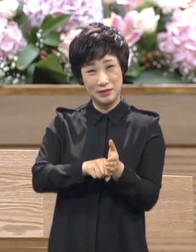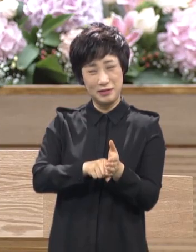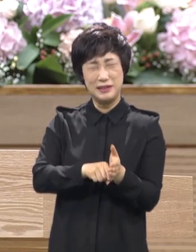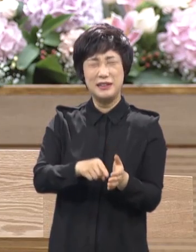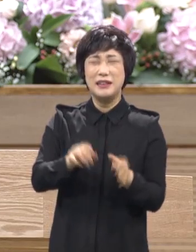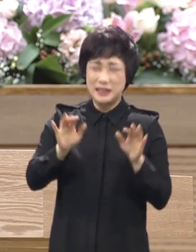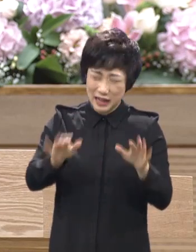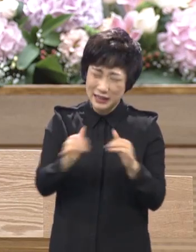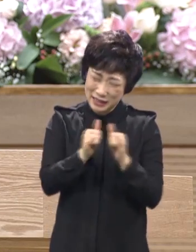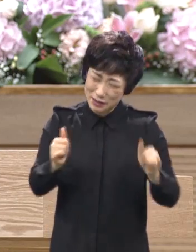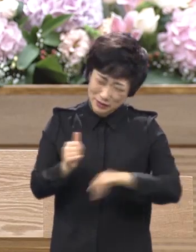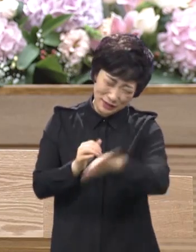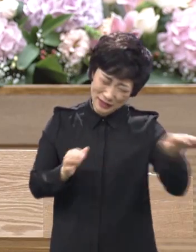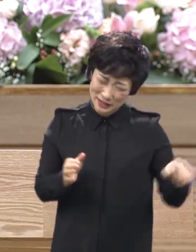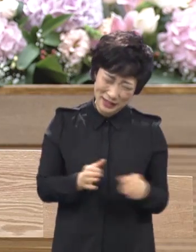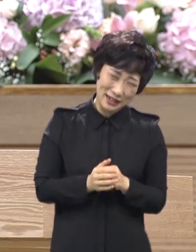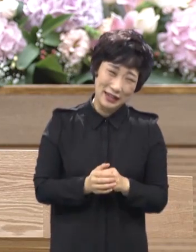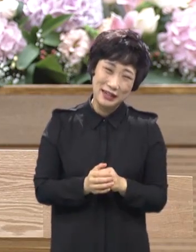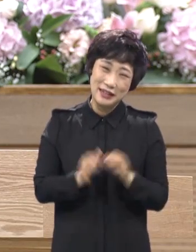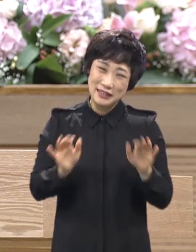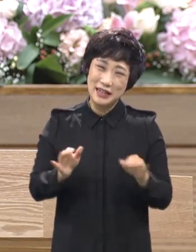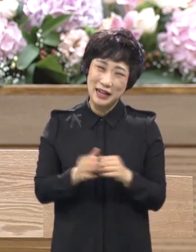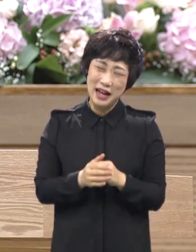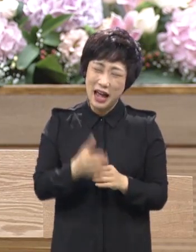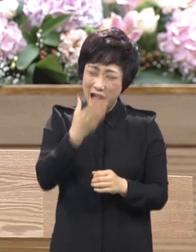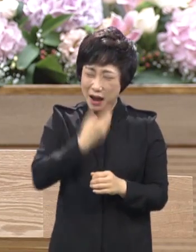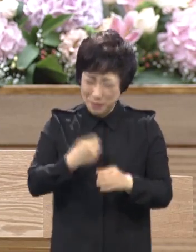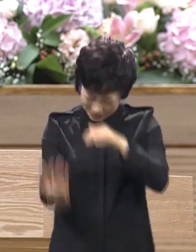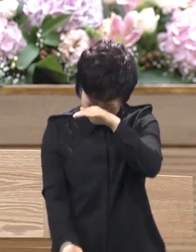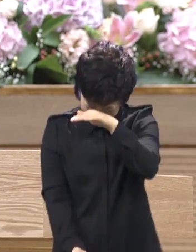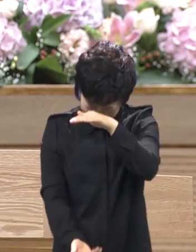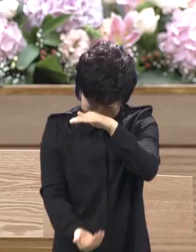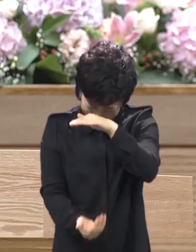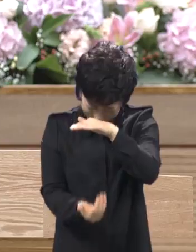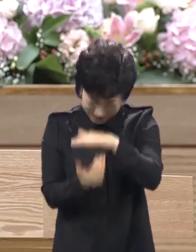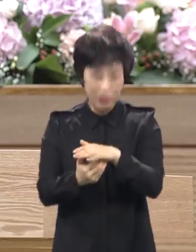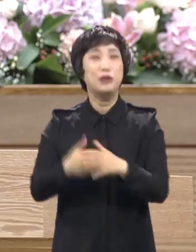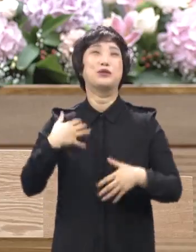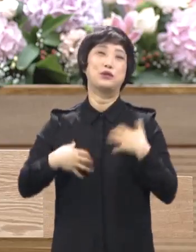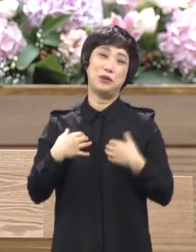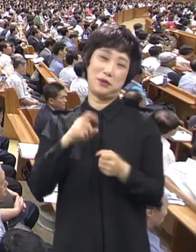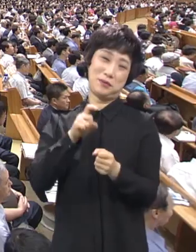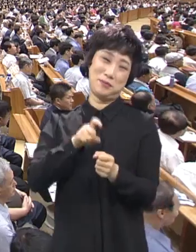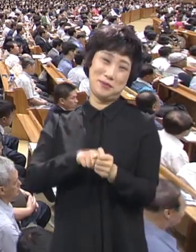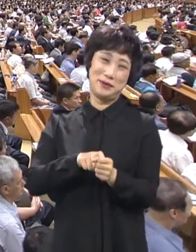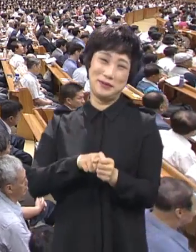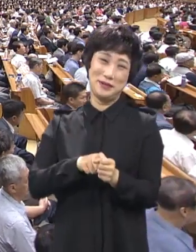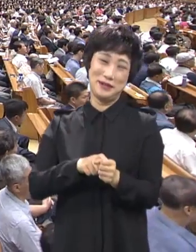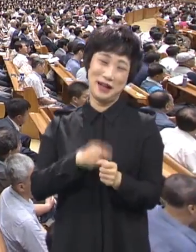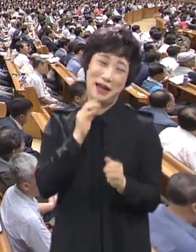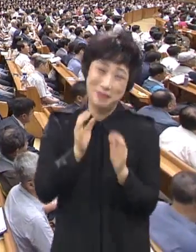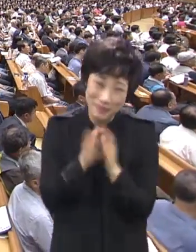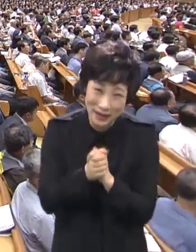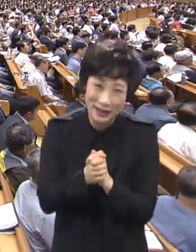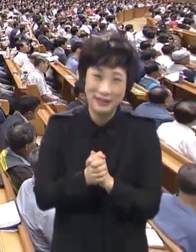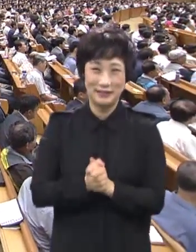그냥 사람이 상상할 수 없는 행복을 누리게 하려 하심이니라.